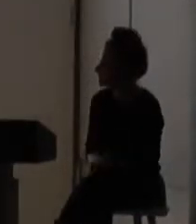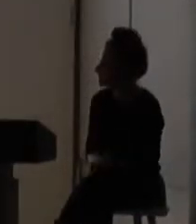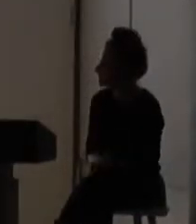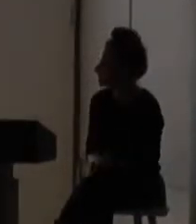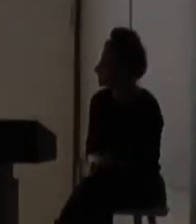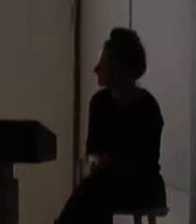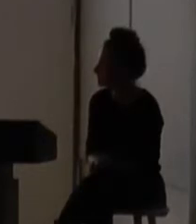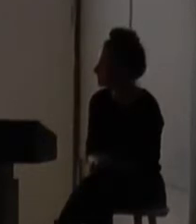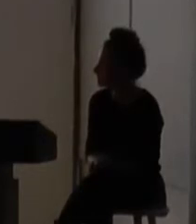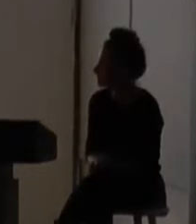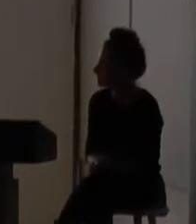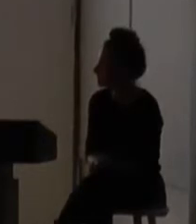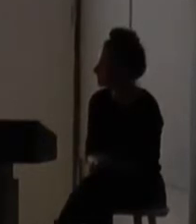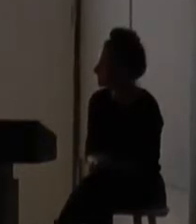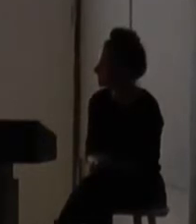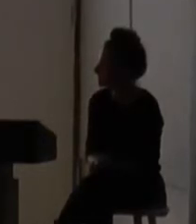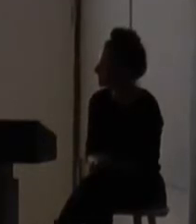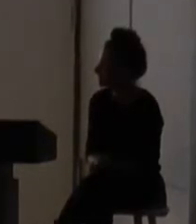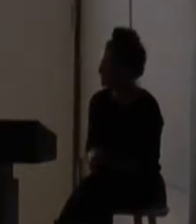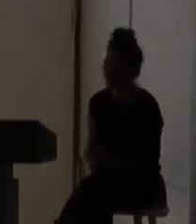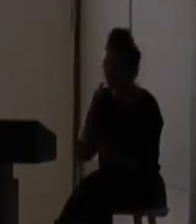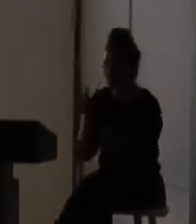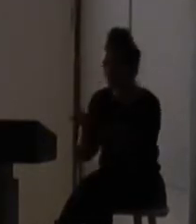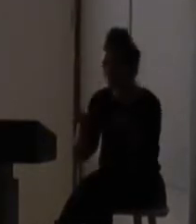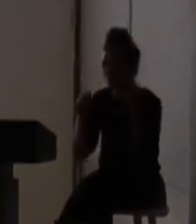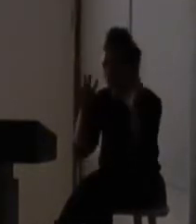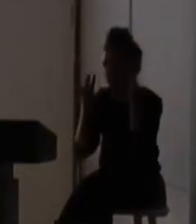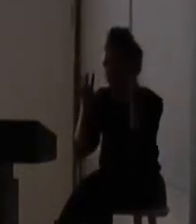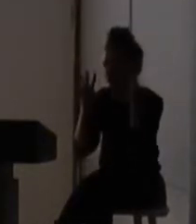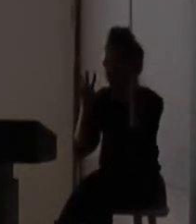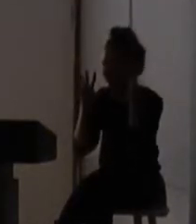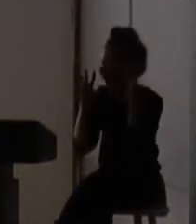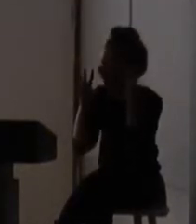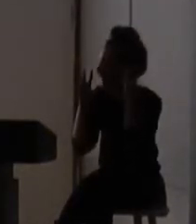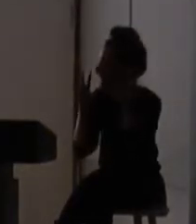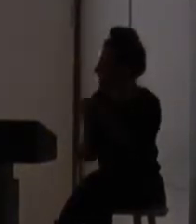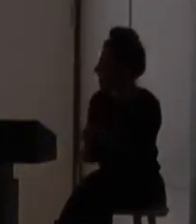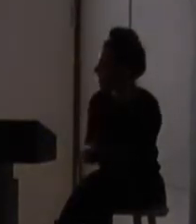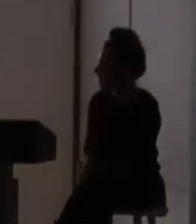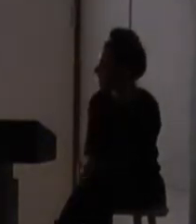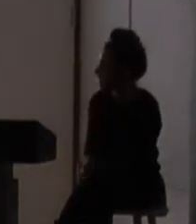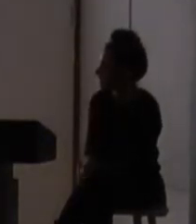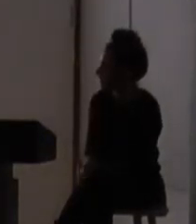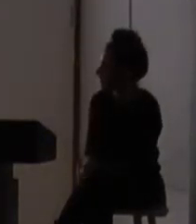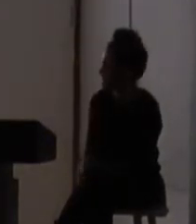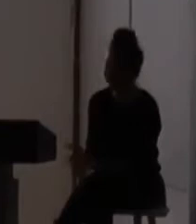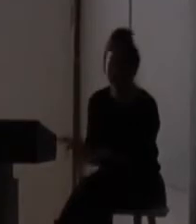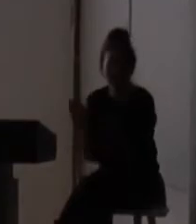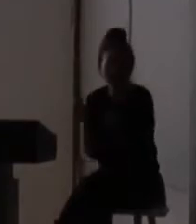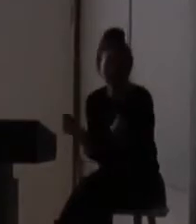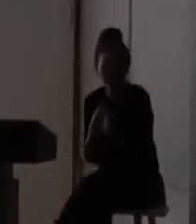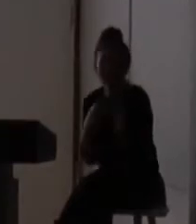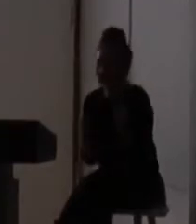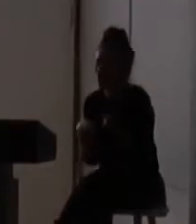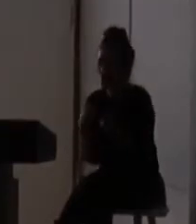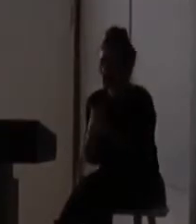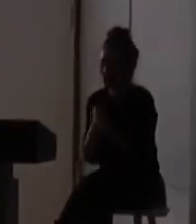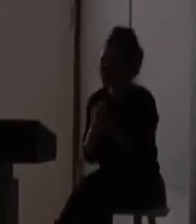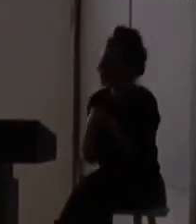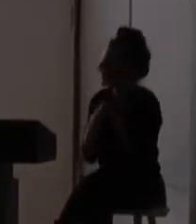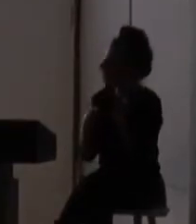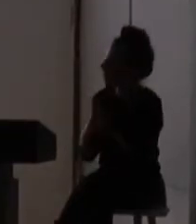133 pounds of confidence in me. Got the feeling I can do anything. Yes, I